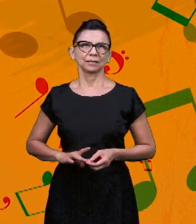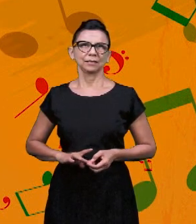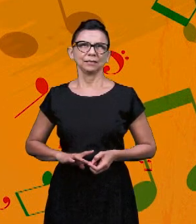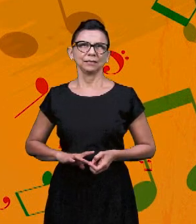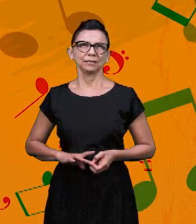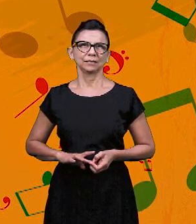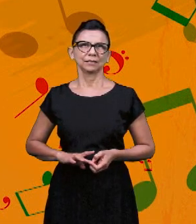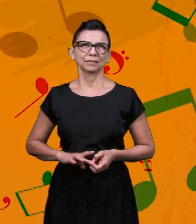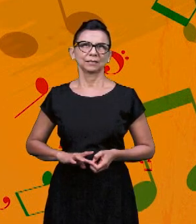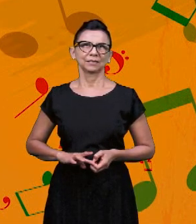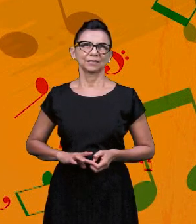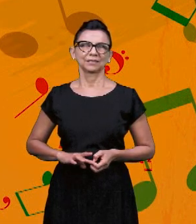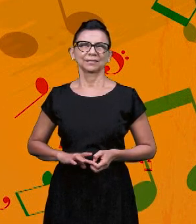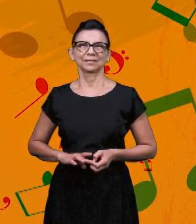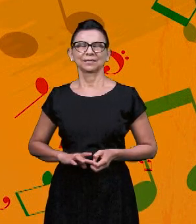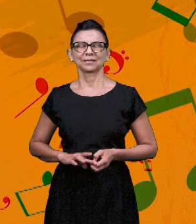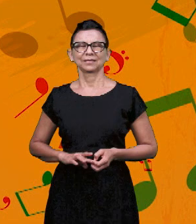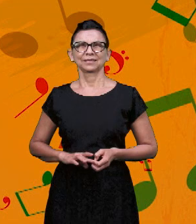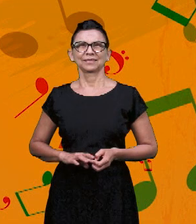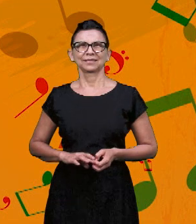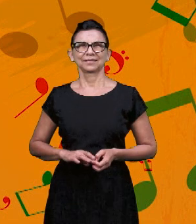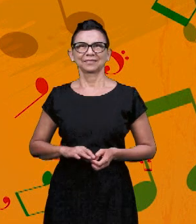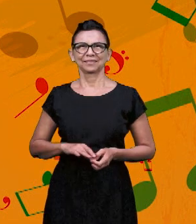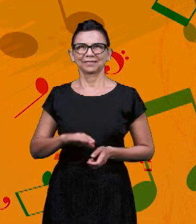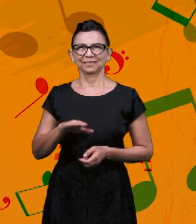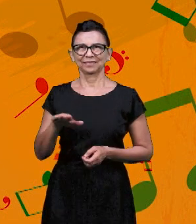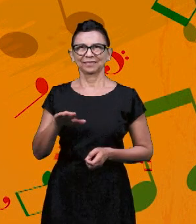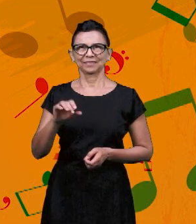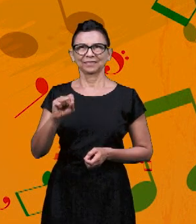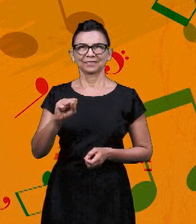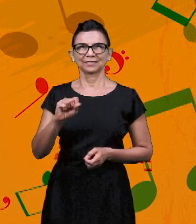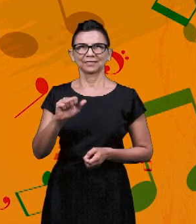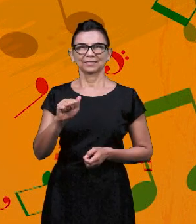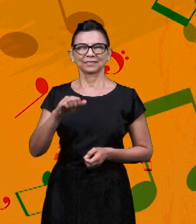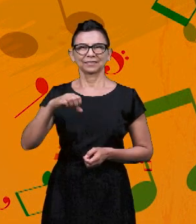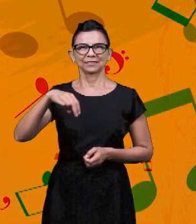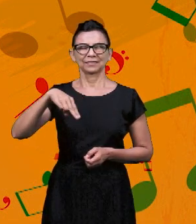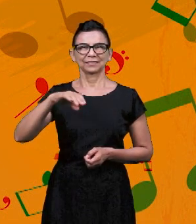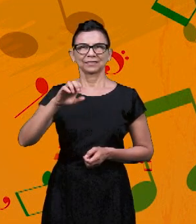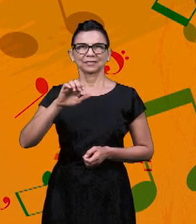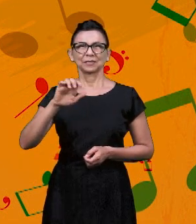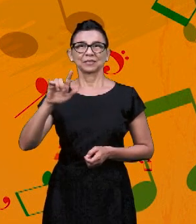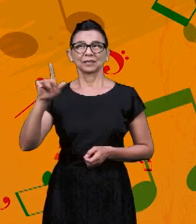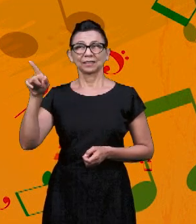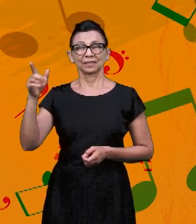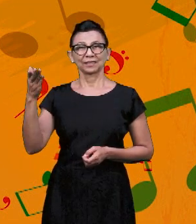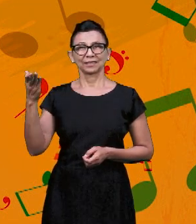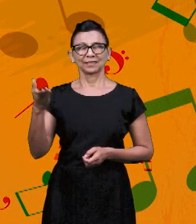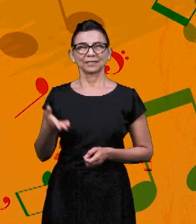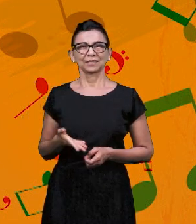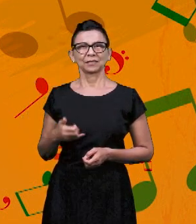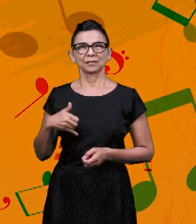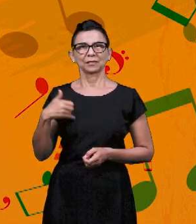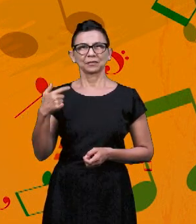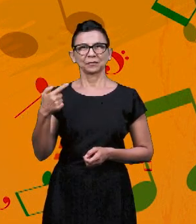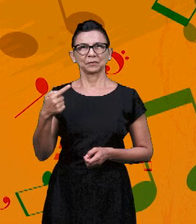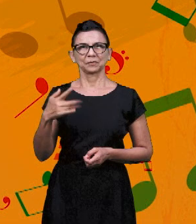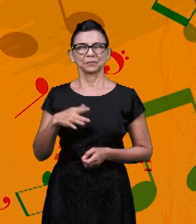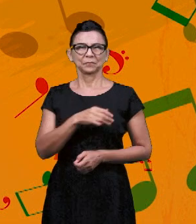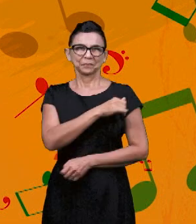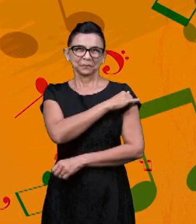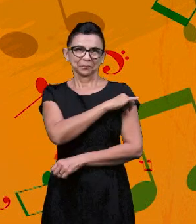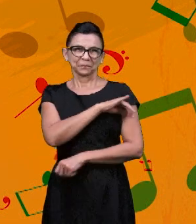Celui-ci, c'est l'intermédiaire Samuel Lemos. Il y a 7 ans. Il vient d'Araruama, Rio de Janeiro. Rio de